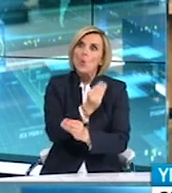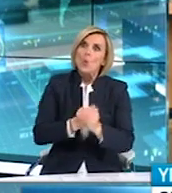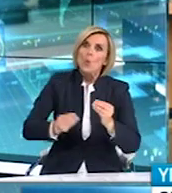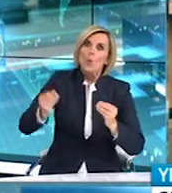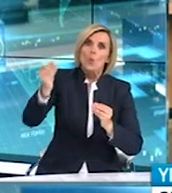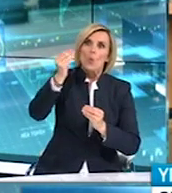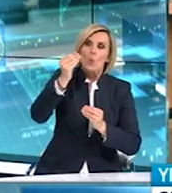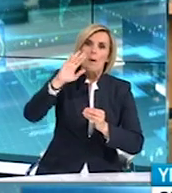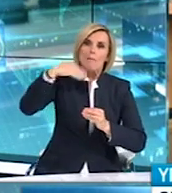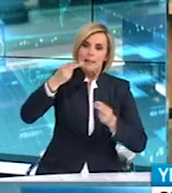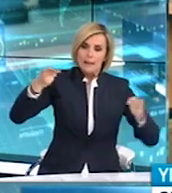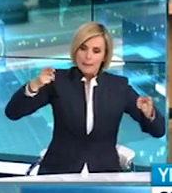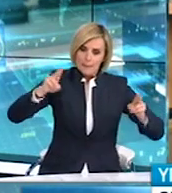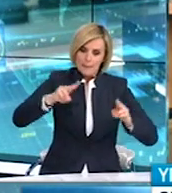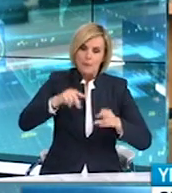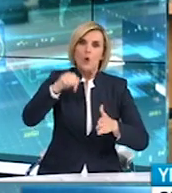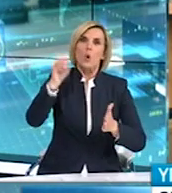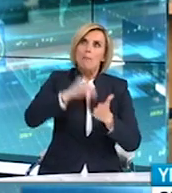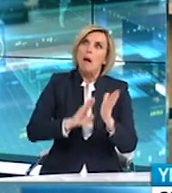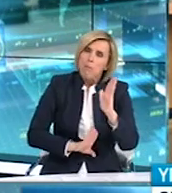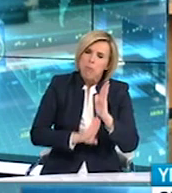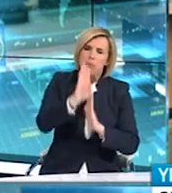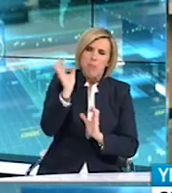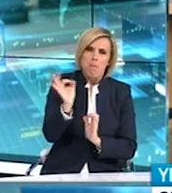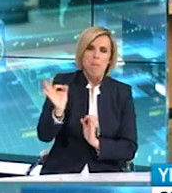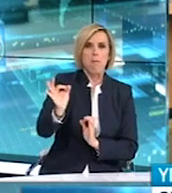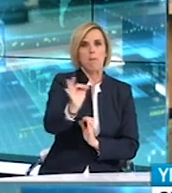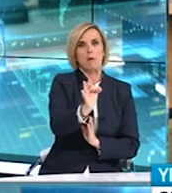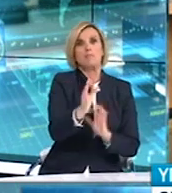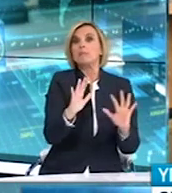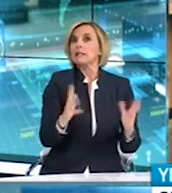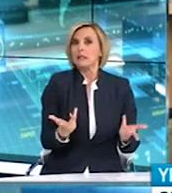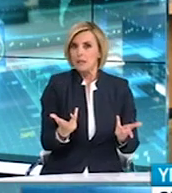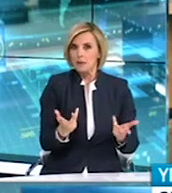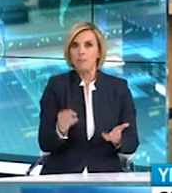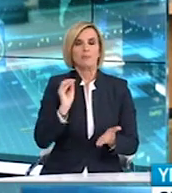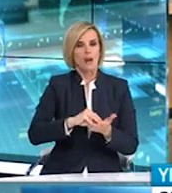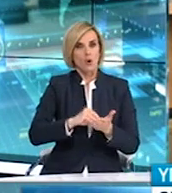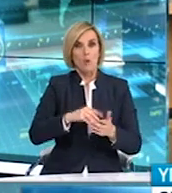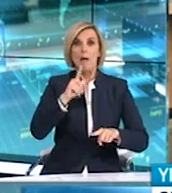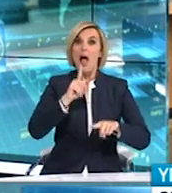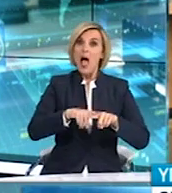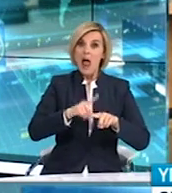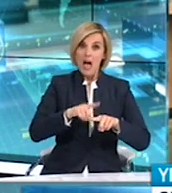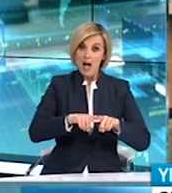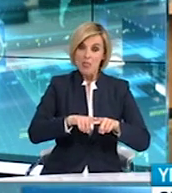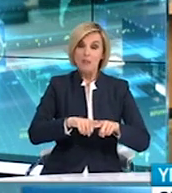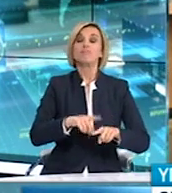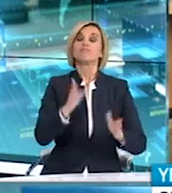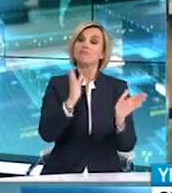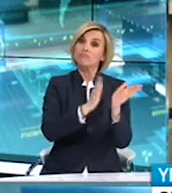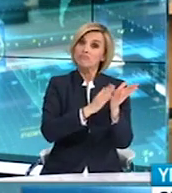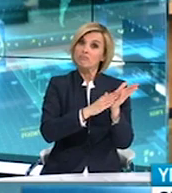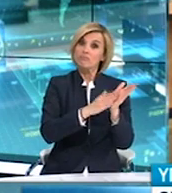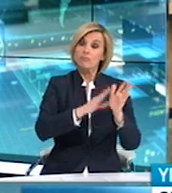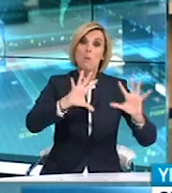τελευταίες μέρες κατακόρυφη άνοδο? Και για τον κύριο Χαρδαλιά, η Ελλάδα αναφέρεται με θετικά λόγια στο εξωτερικό για τα μέτρα που έλαβε έγκαιρα.